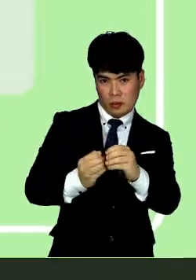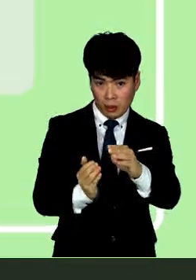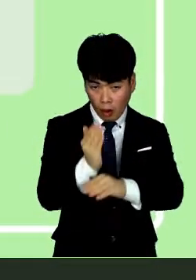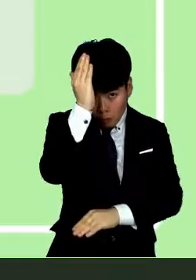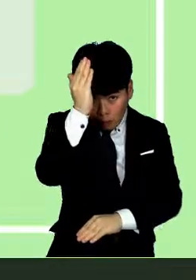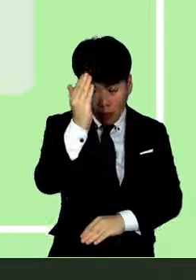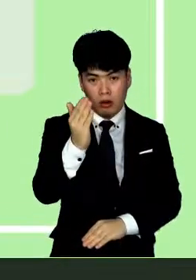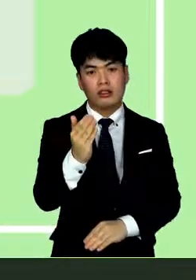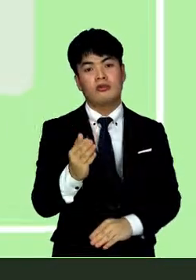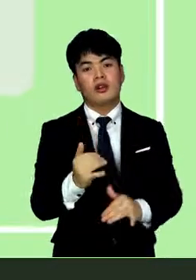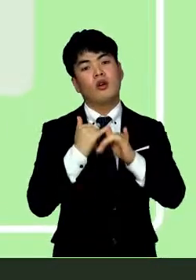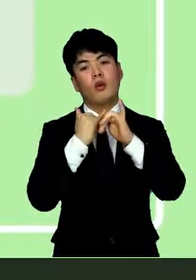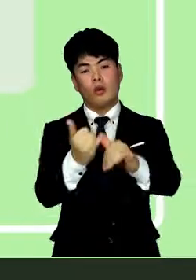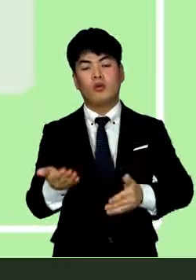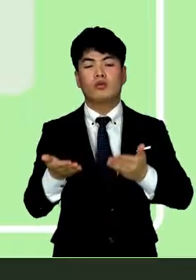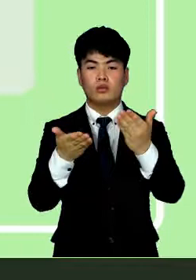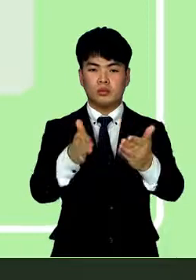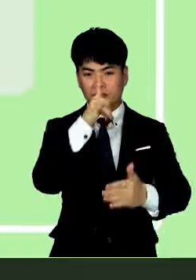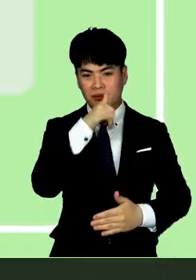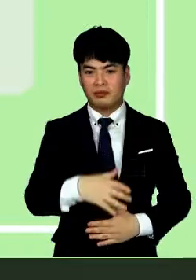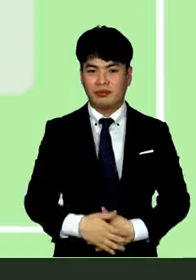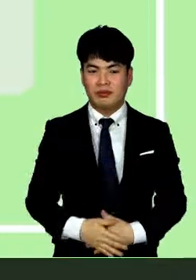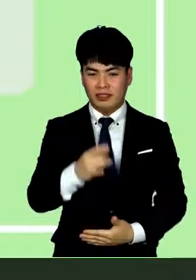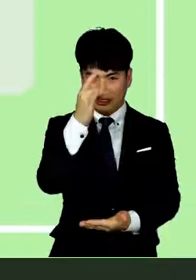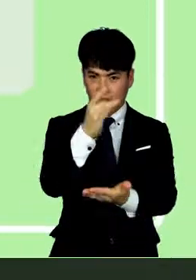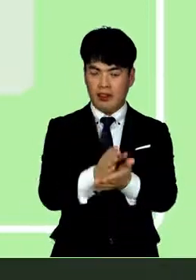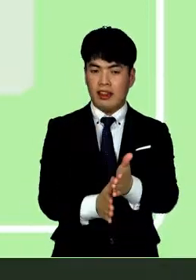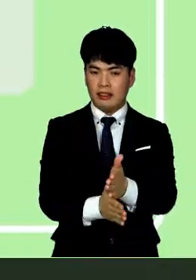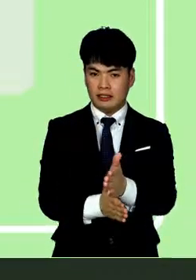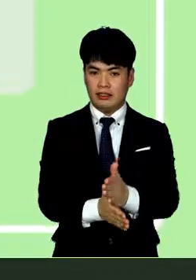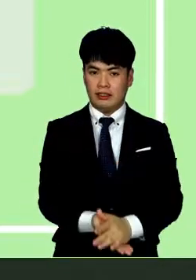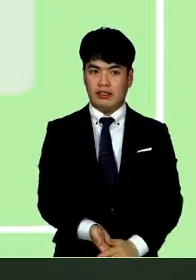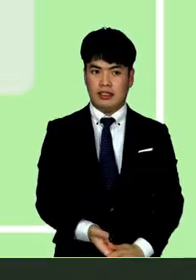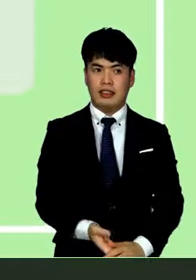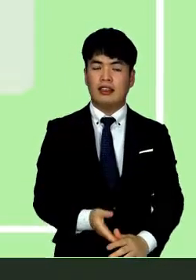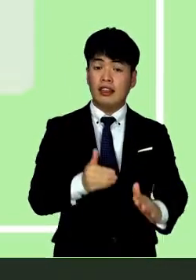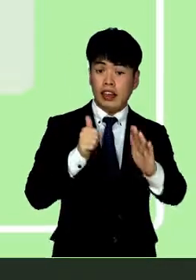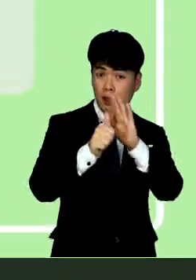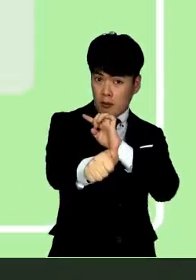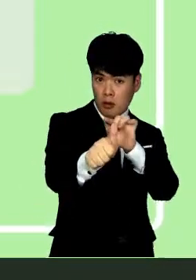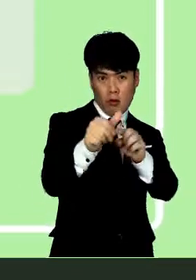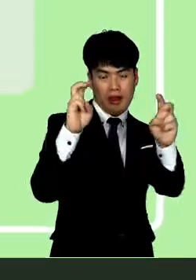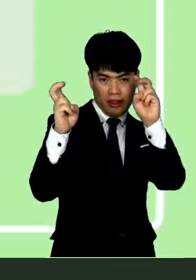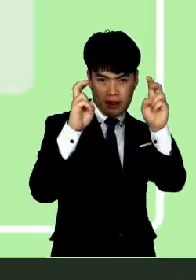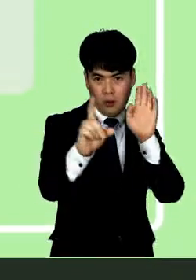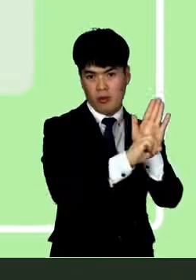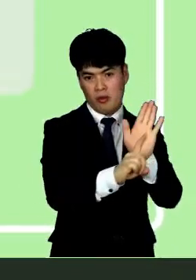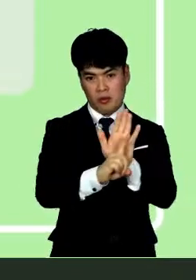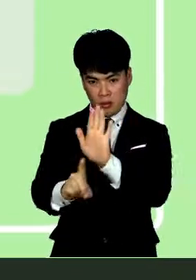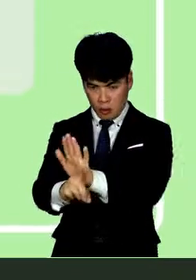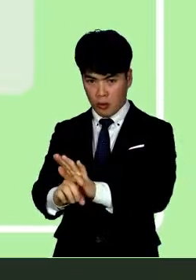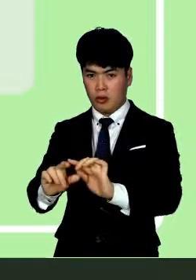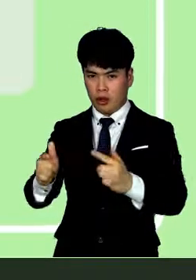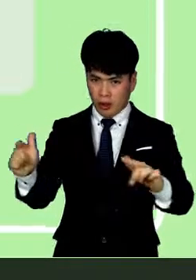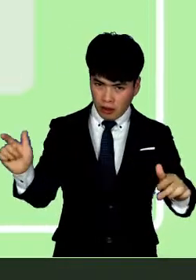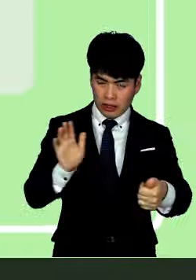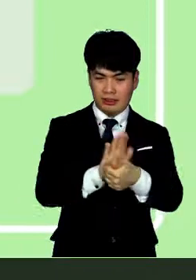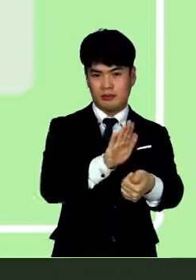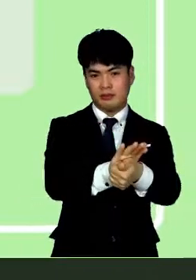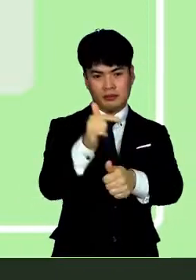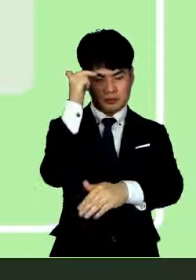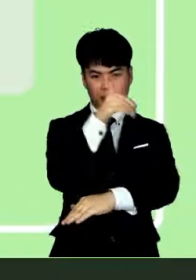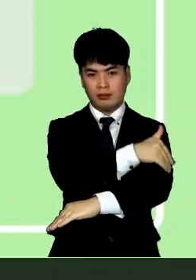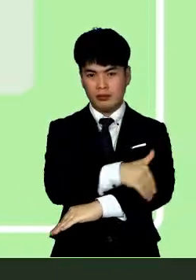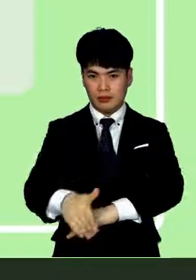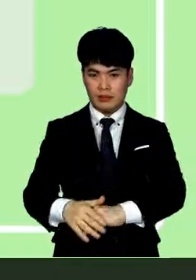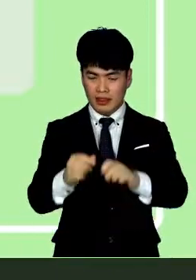제조업체인데요. 수상 기업에 대해서는 천안을 대표하는 우수 기업으로 적극 홍보하고 다양한 혜택도 제공할 계획입니다. 보다 자세한